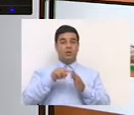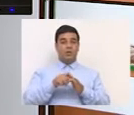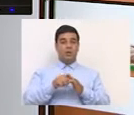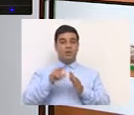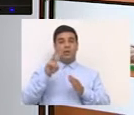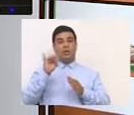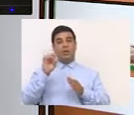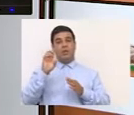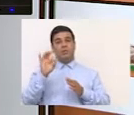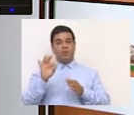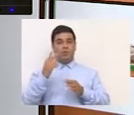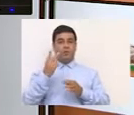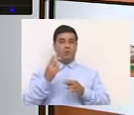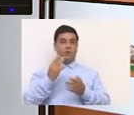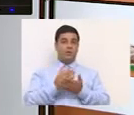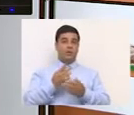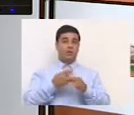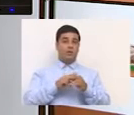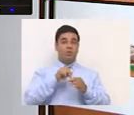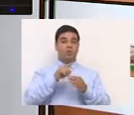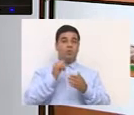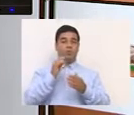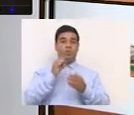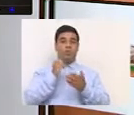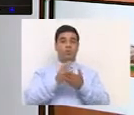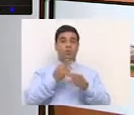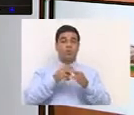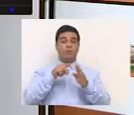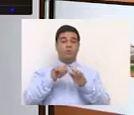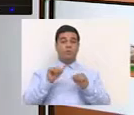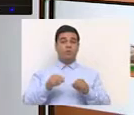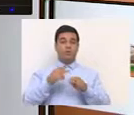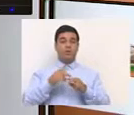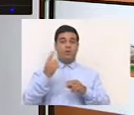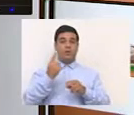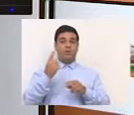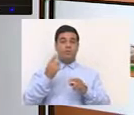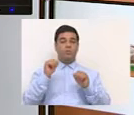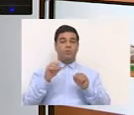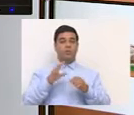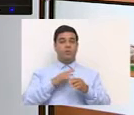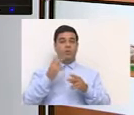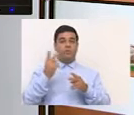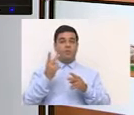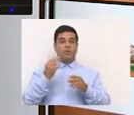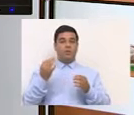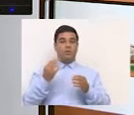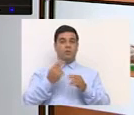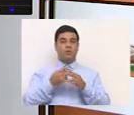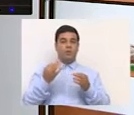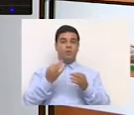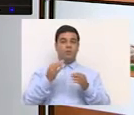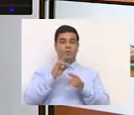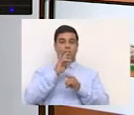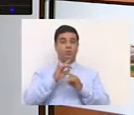вариант, либо. Они указывают на возможность одного явления, Только одно может быть, второе ни в коем случае не